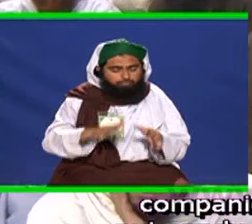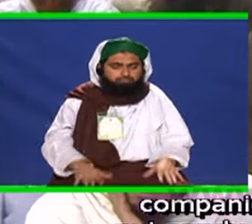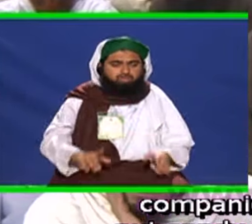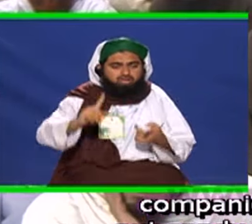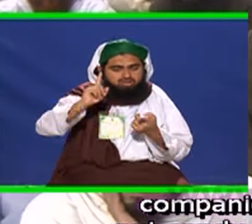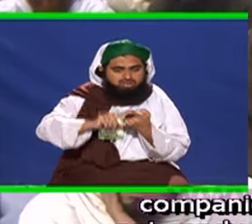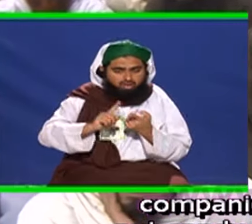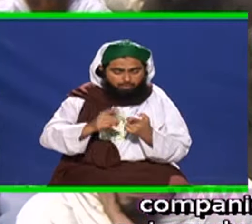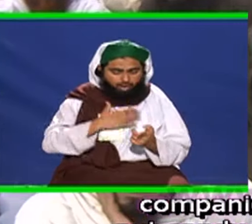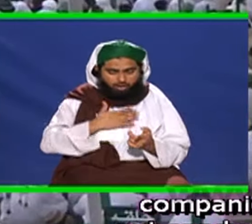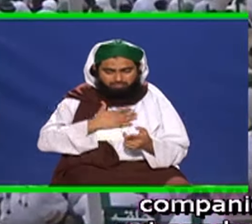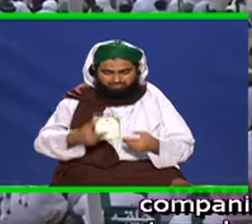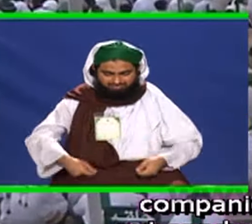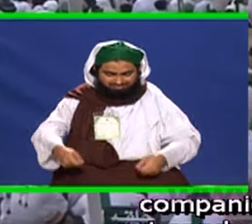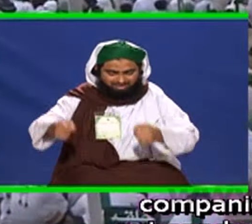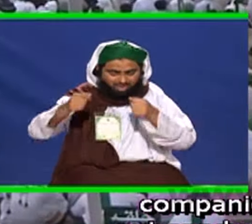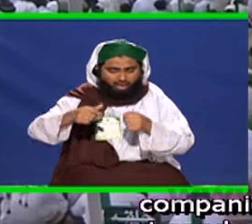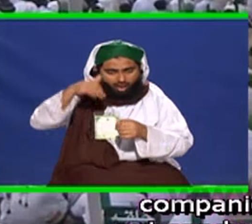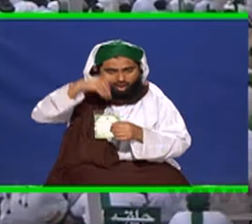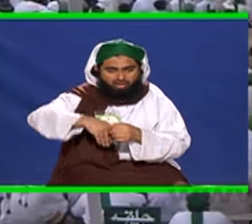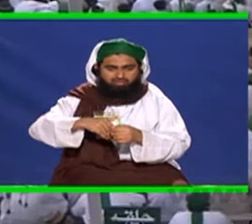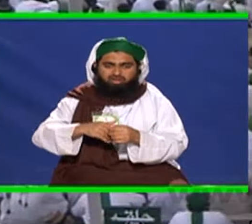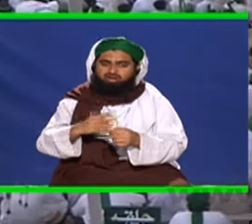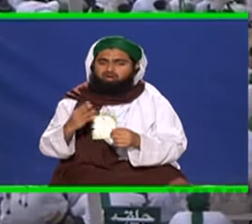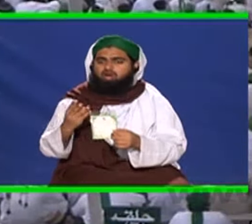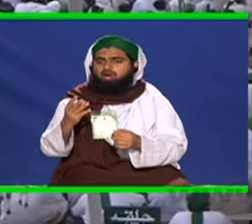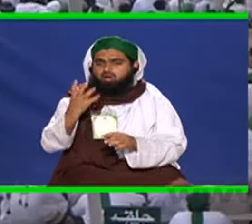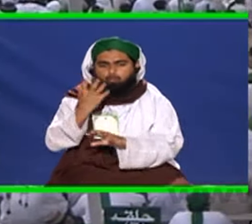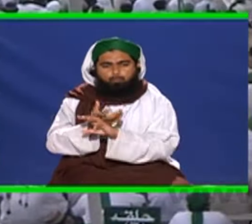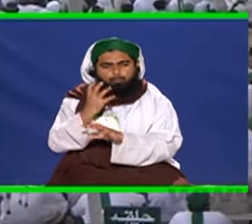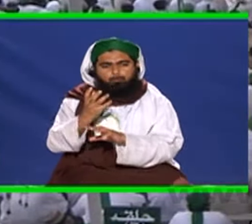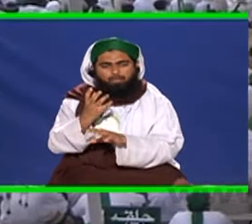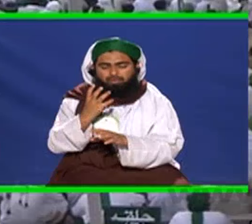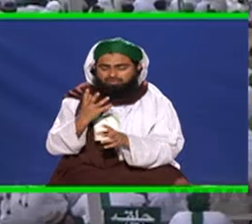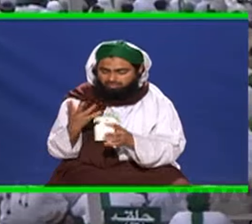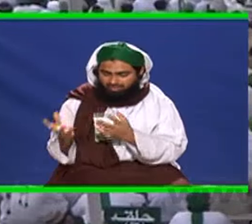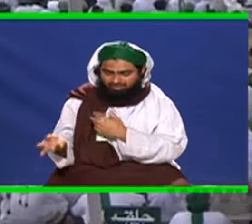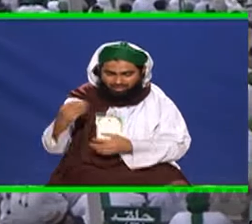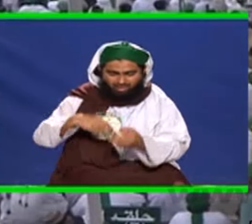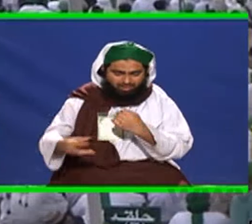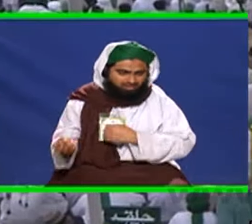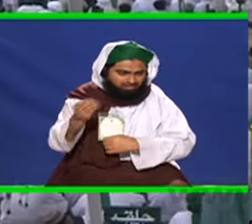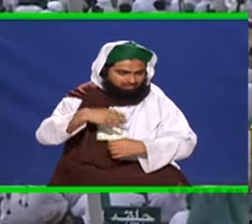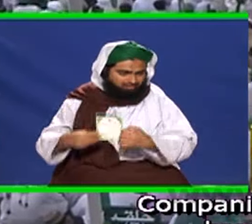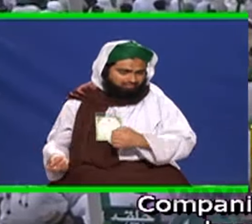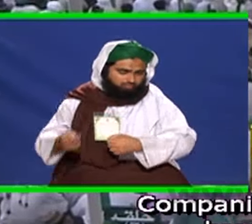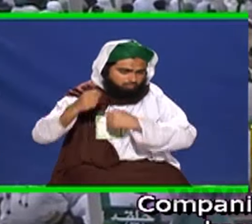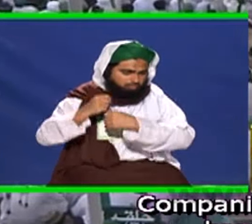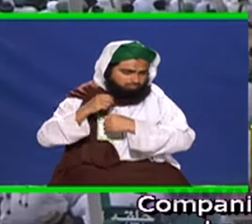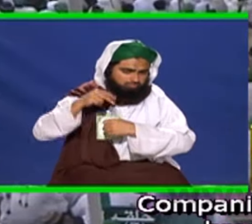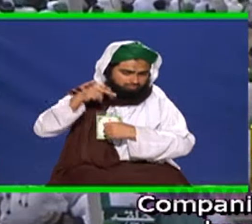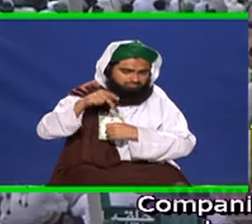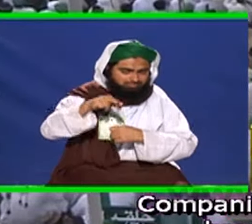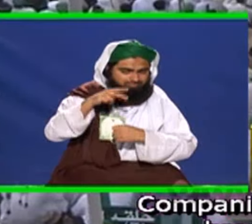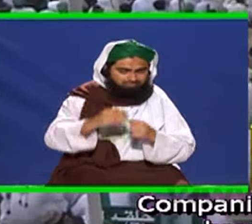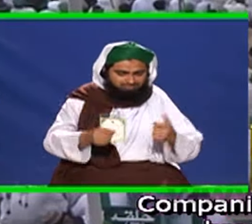کرام اپنی چادروں میں اور جھولیوں میں ریتی ڈال, ہم لوگ ریتی بولتے ہیں مٹی کو, کنکری والی جو مٹی ہوتی ہے نا, تو